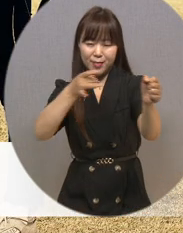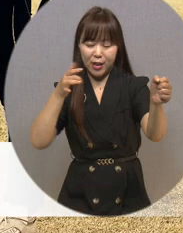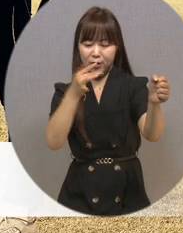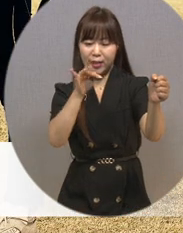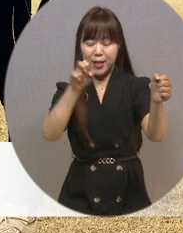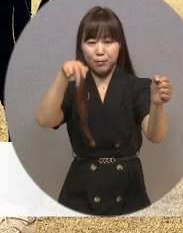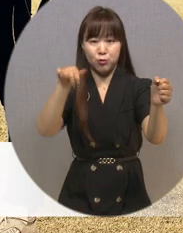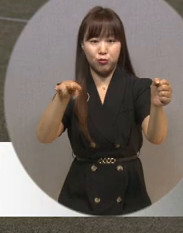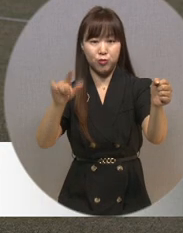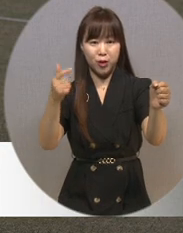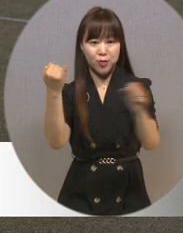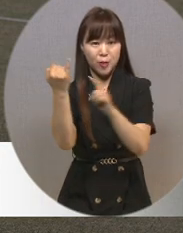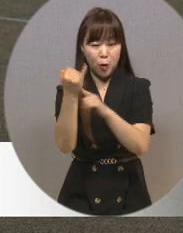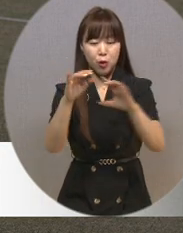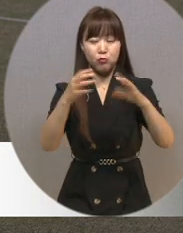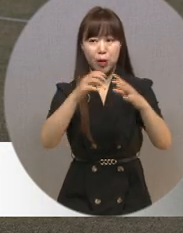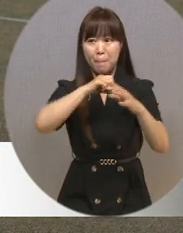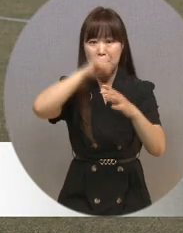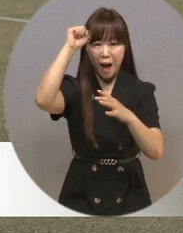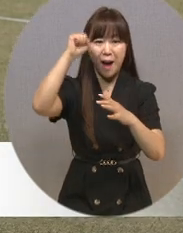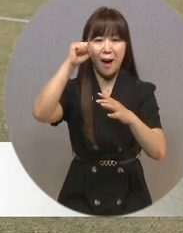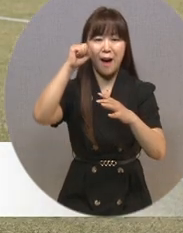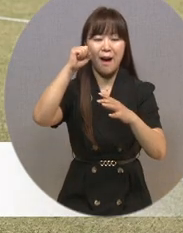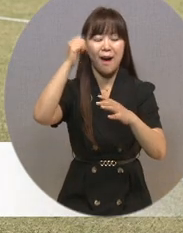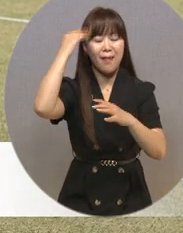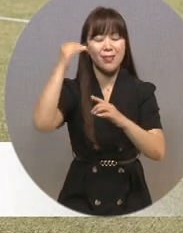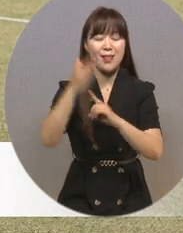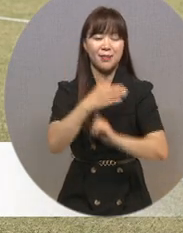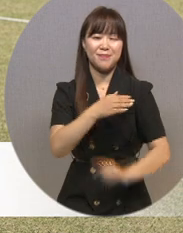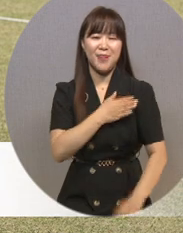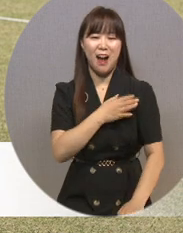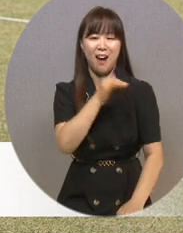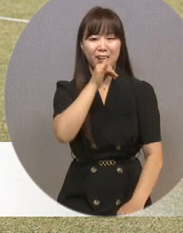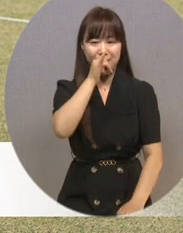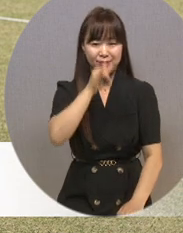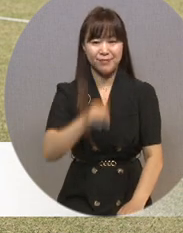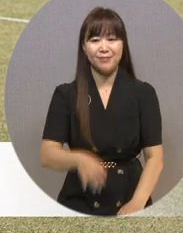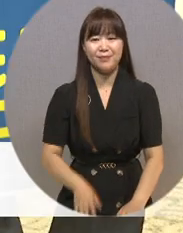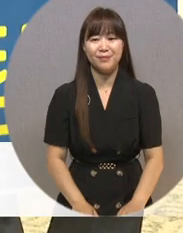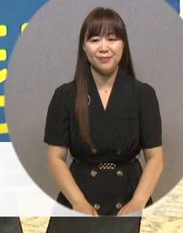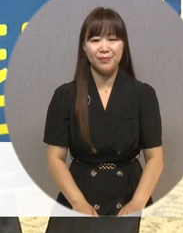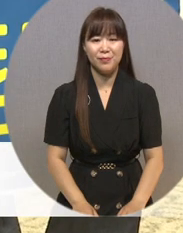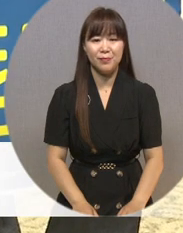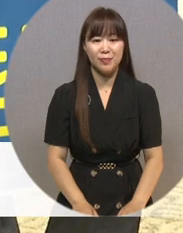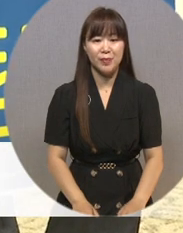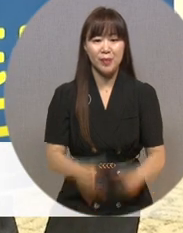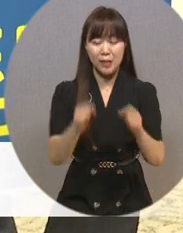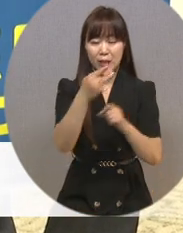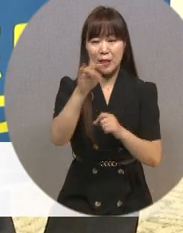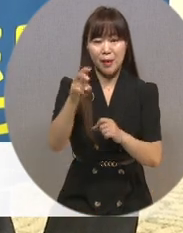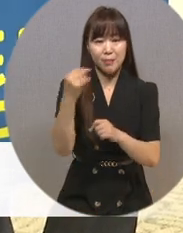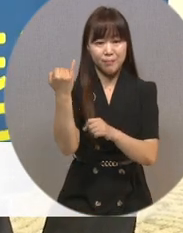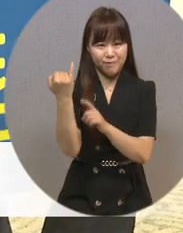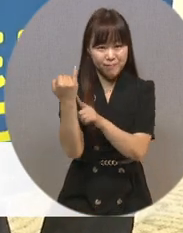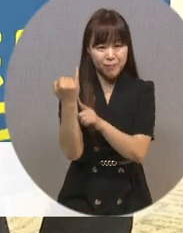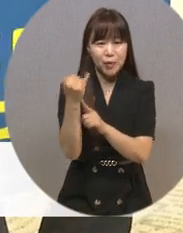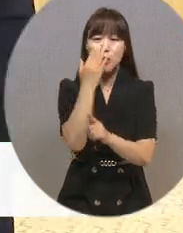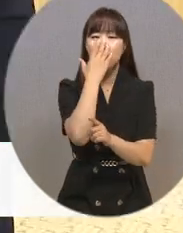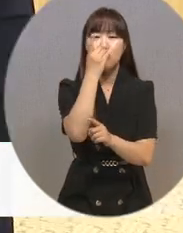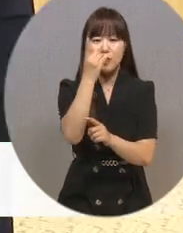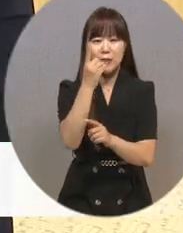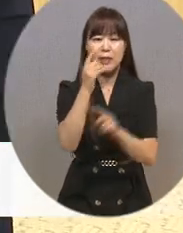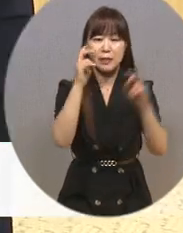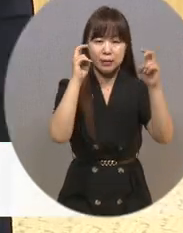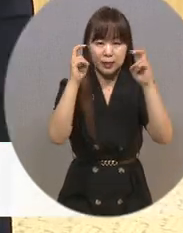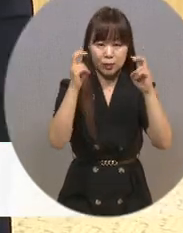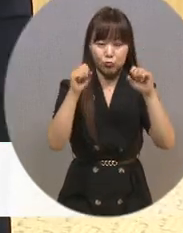남수현이 국가대표로 선발되어 가슴에 태극 마크를 달게 된 것입니다. 이로써 남수현 선수는 순천시